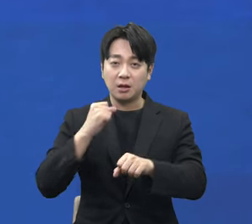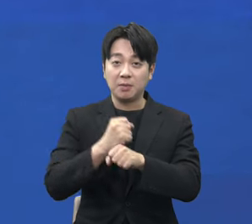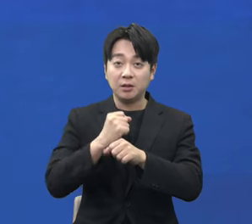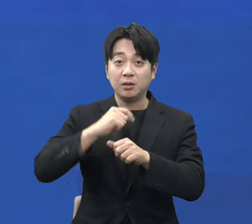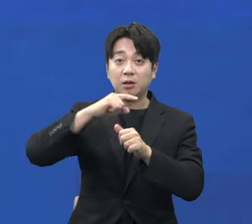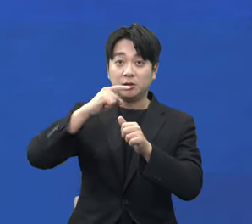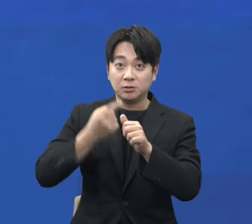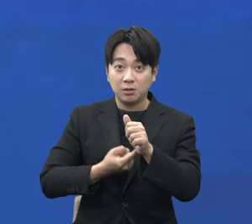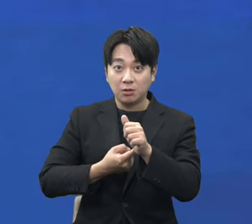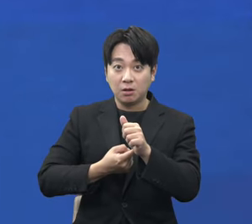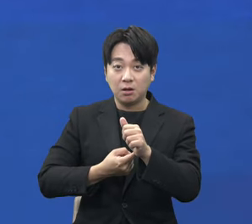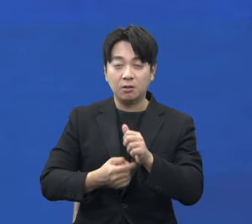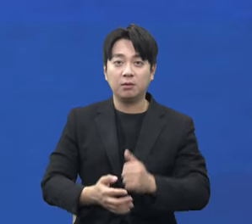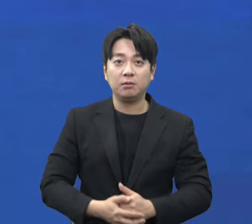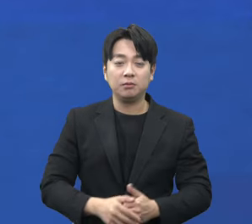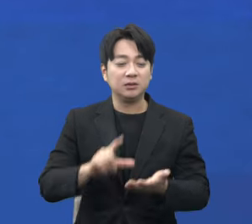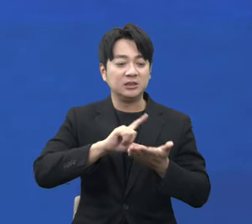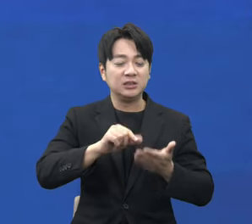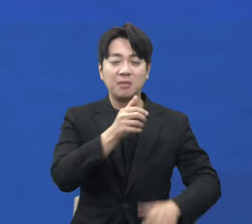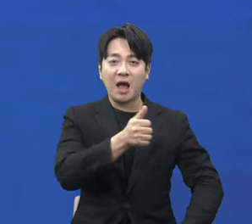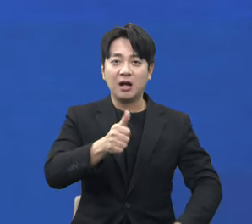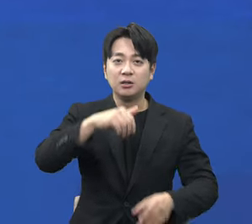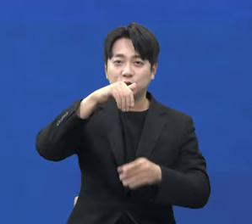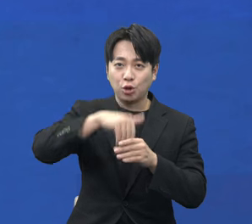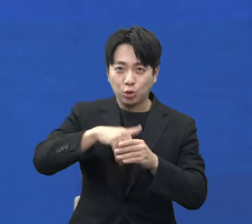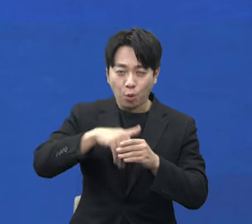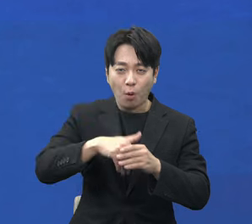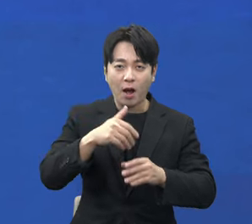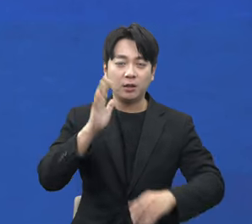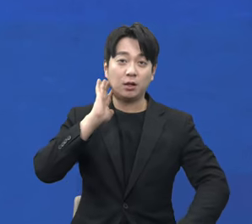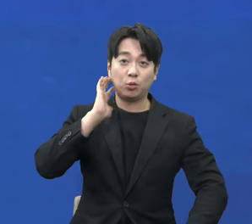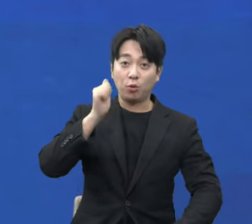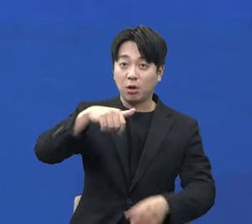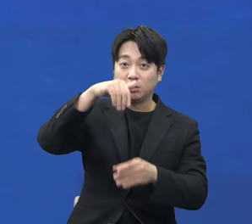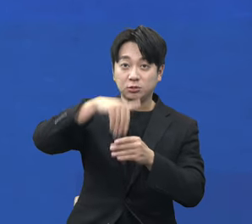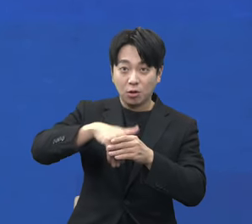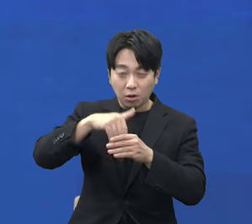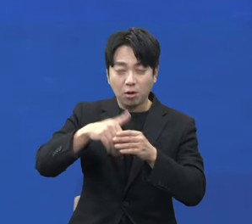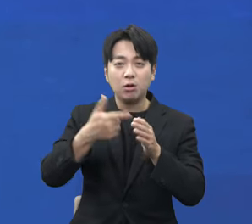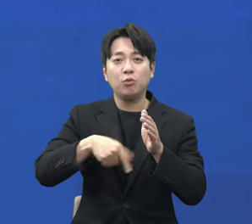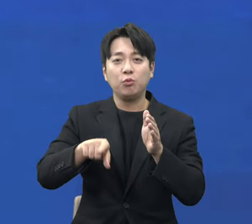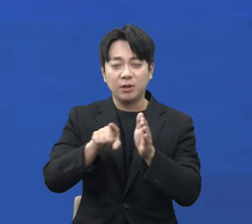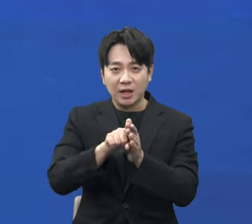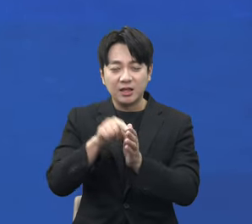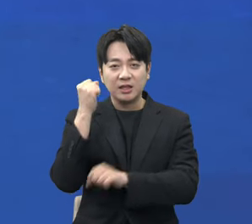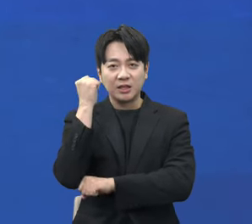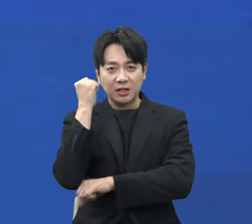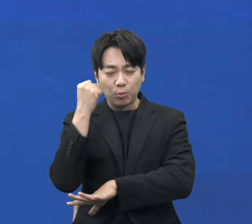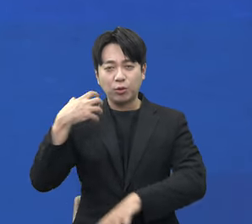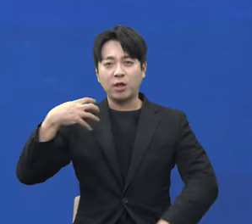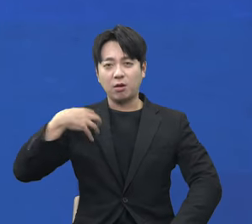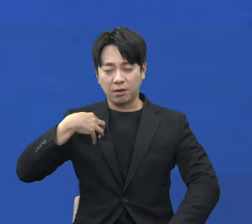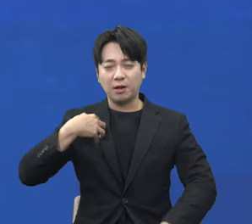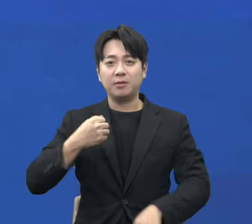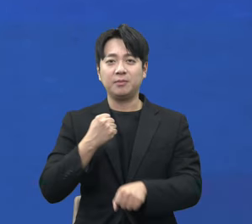지방선거 압승, 대선 승리라는 데 미라를 하겠습니다. 역할이